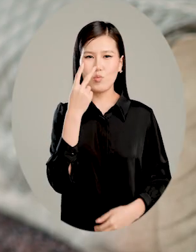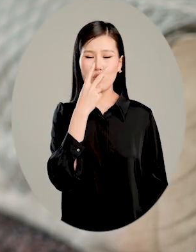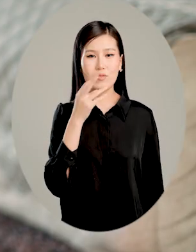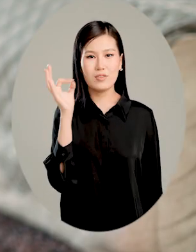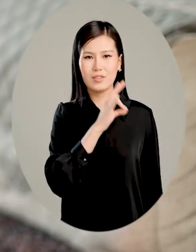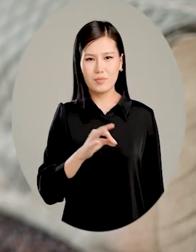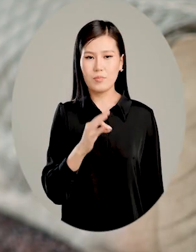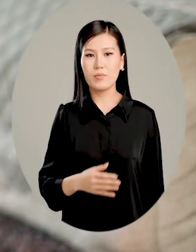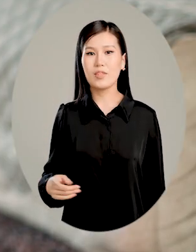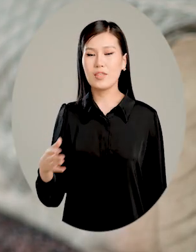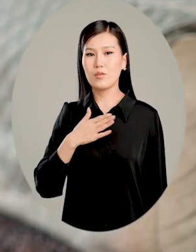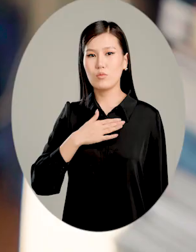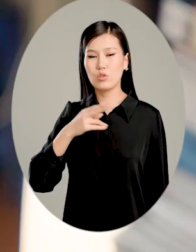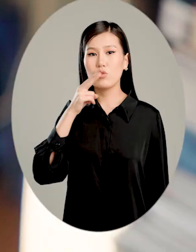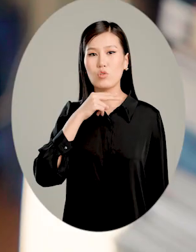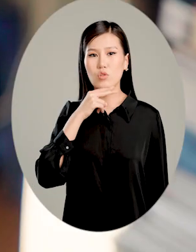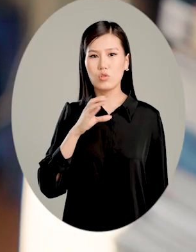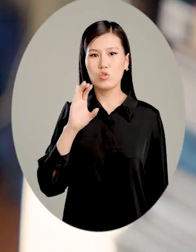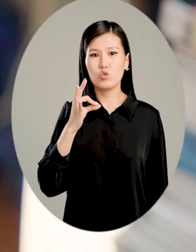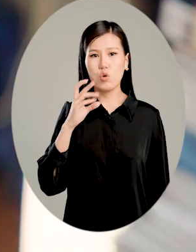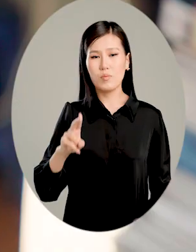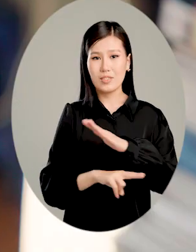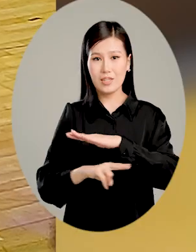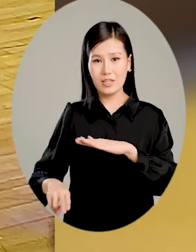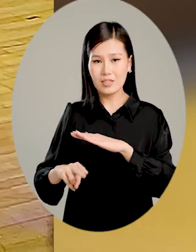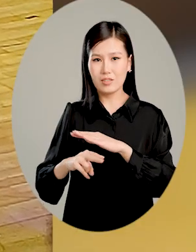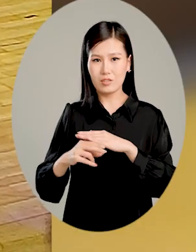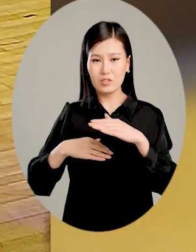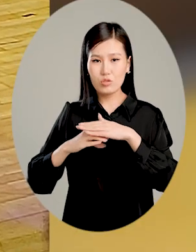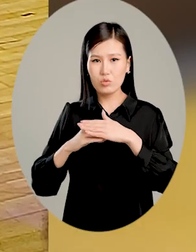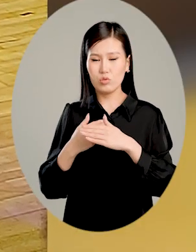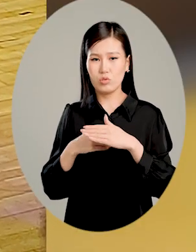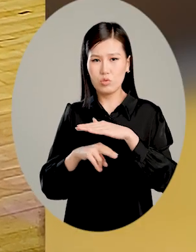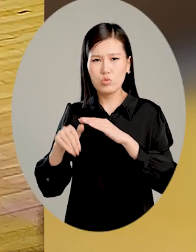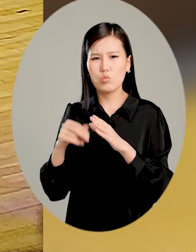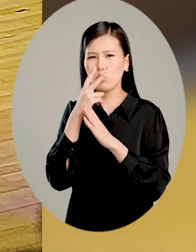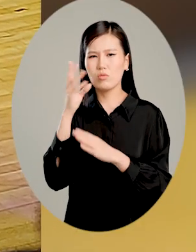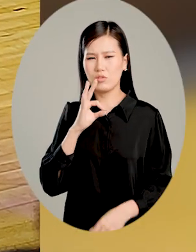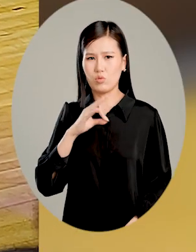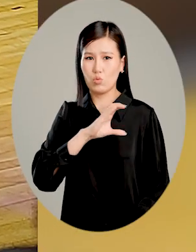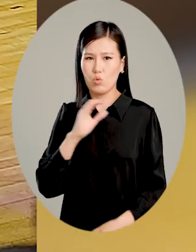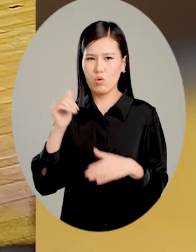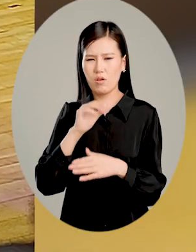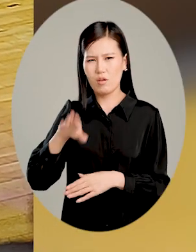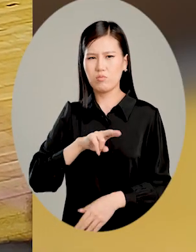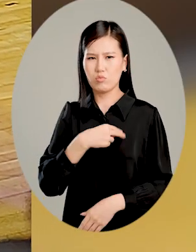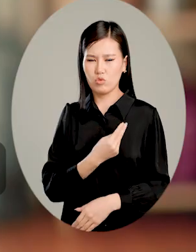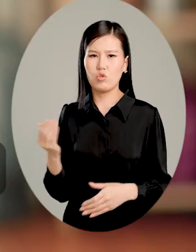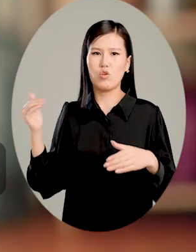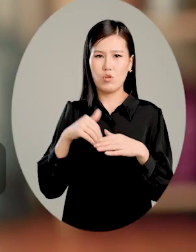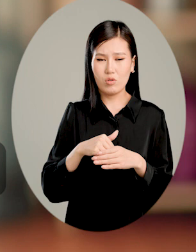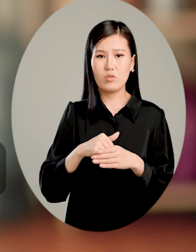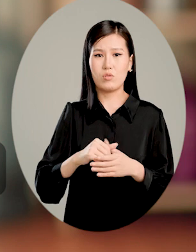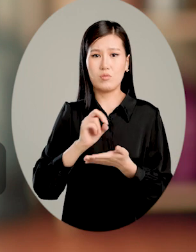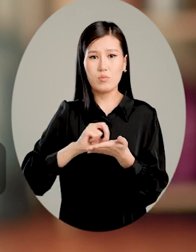үзүүлээд явна гэж үнхээр бодсонгүй. Манай охины хувьд ч одоо нэг сөв бизнес шиг багхгүй. Сургуулийн өмнөх боловсрол зөргтэй сургалт өгсөн баг. Хоёр